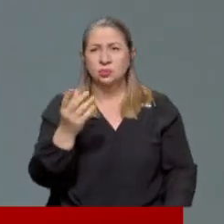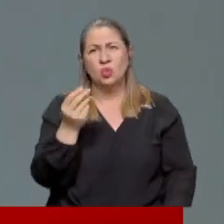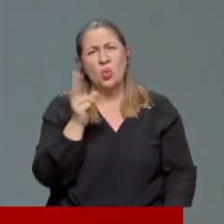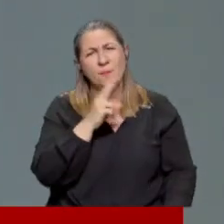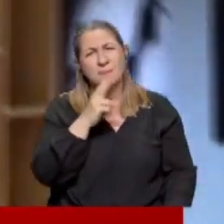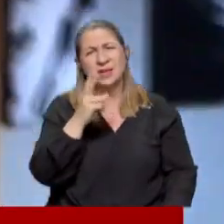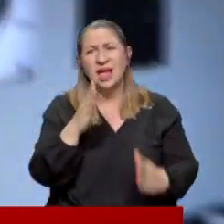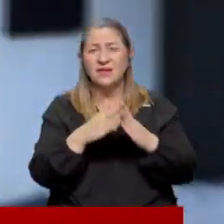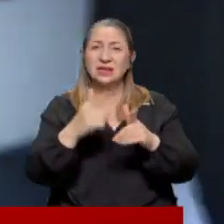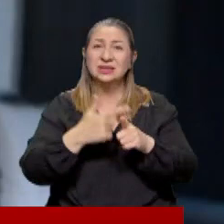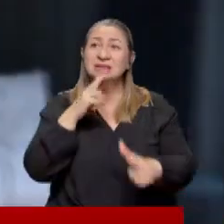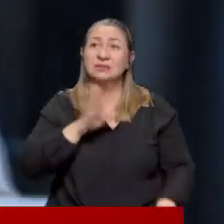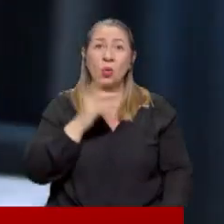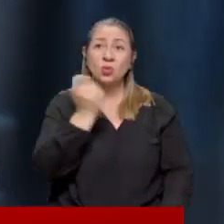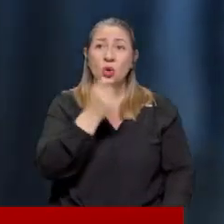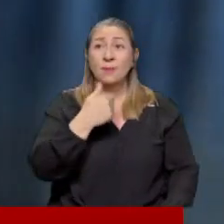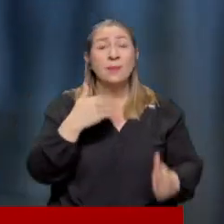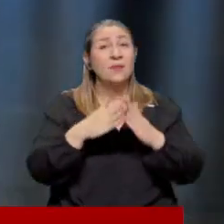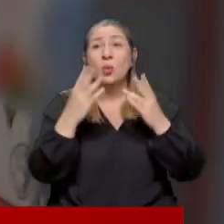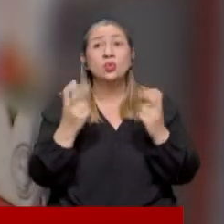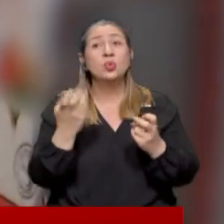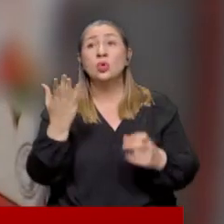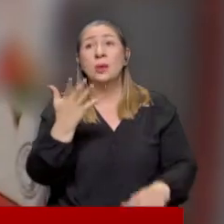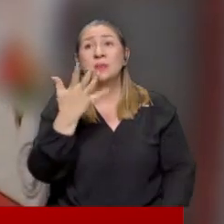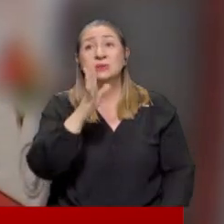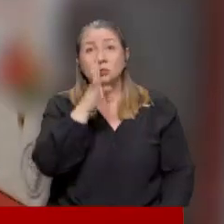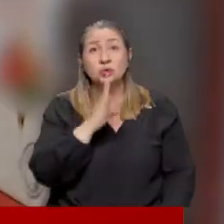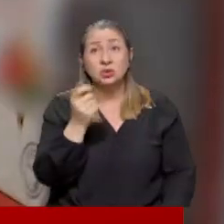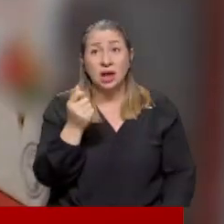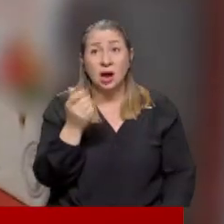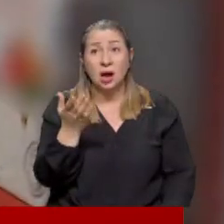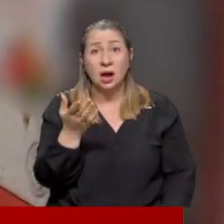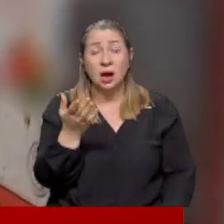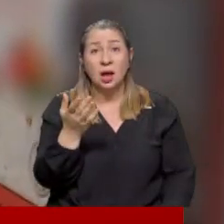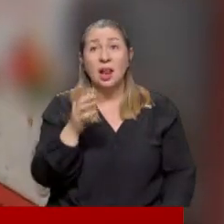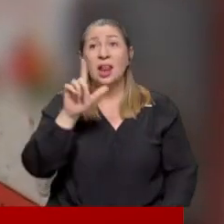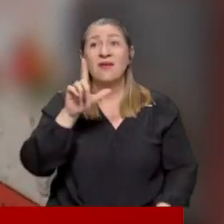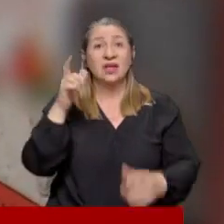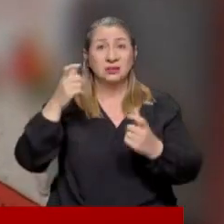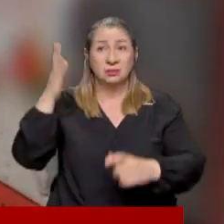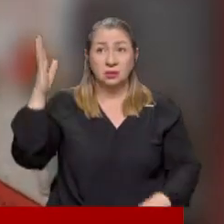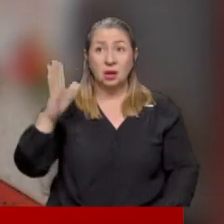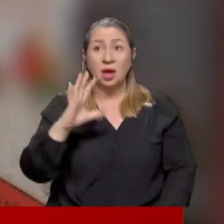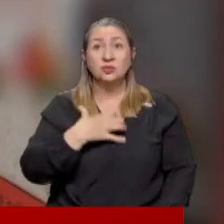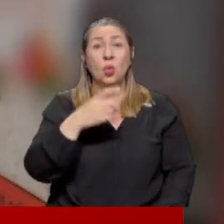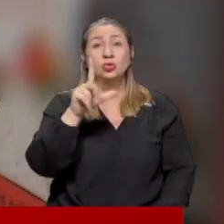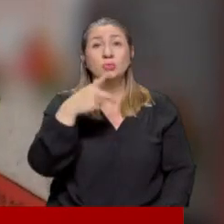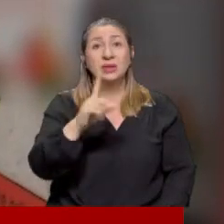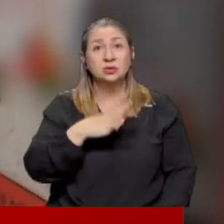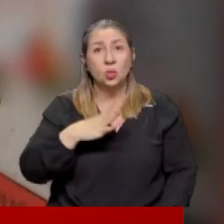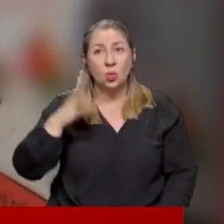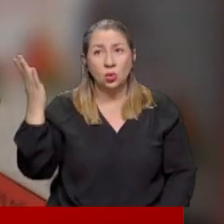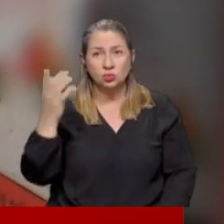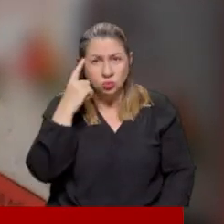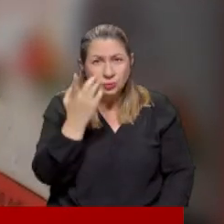trajikomik bir şey evin kirasını kızım ediyor ve benim oturduğum ev şu anda 5400 TL Levent'te saymamış bin lira istiyor